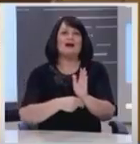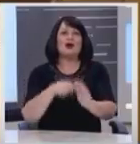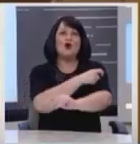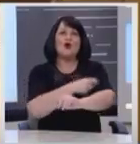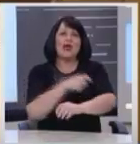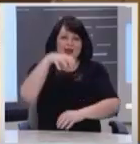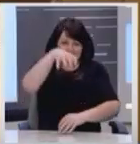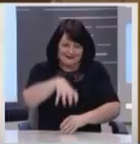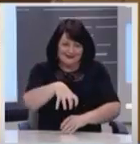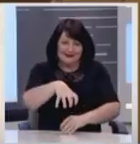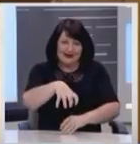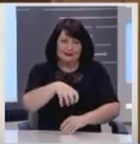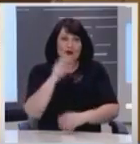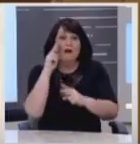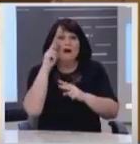Ηνωμένων Εθνών.